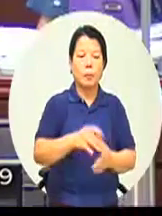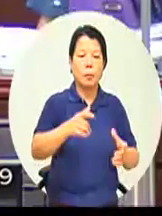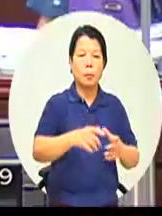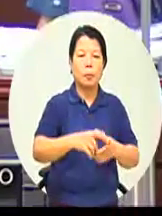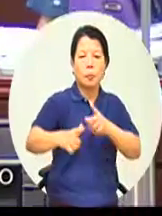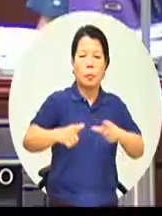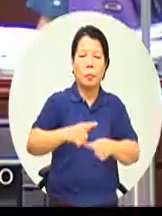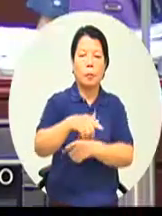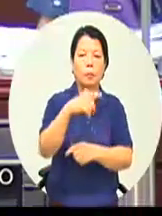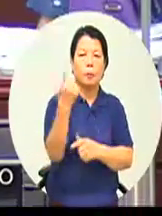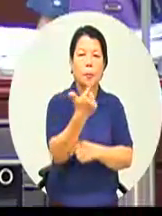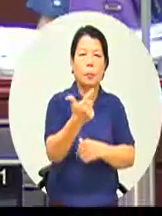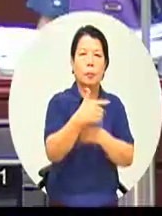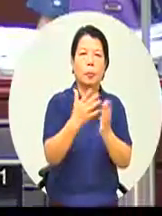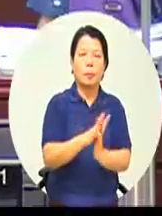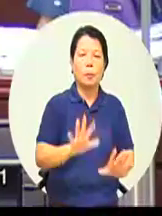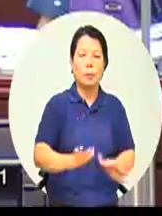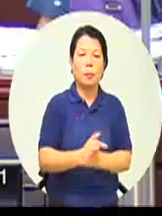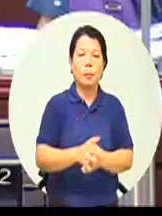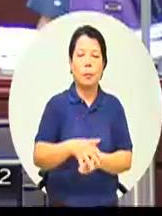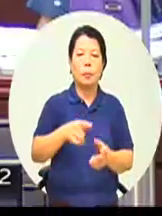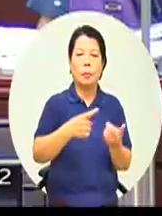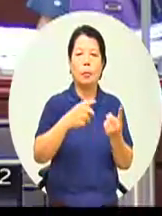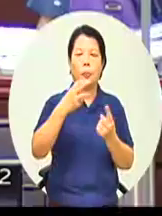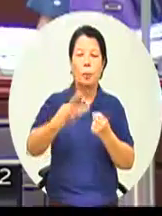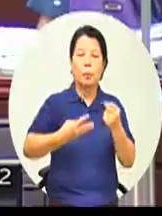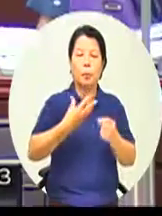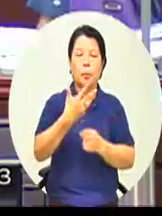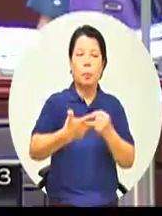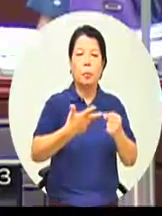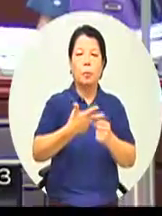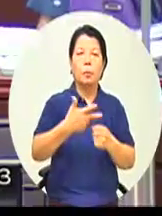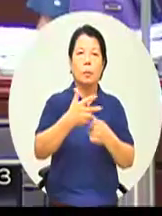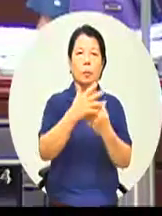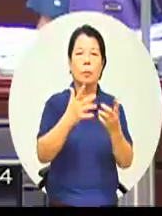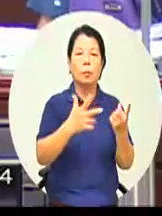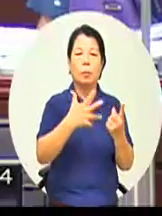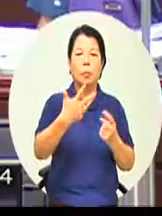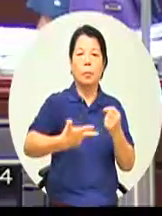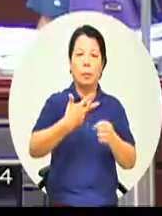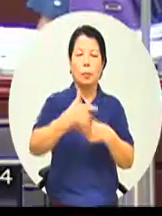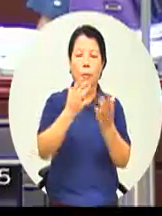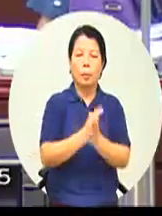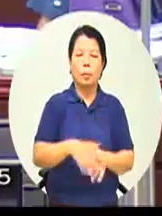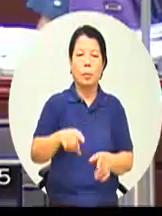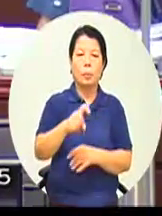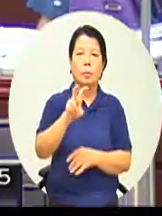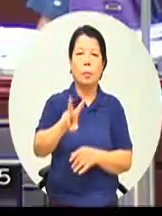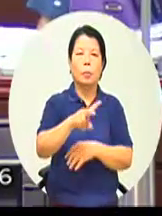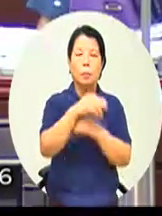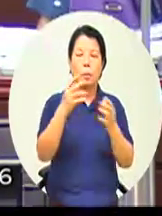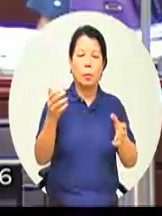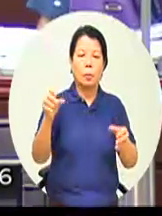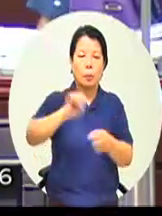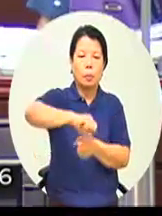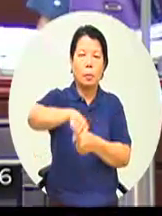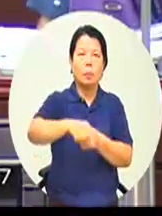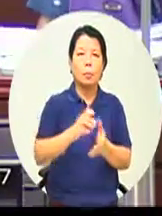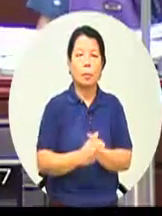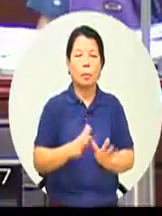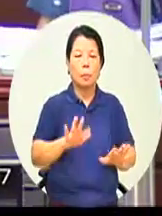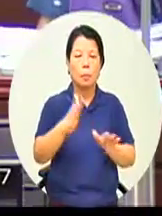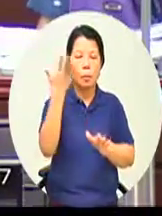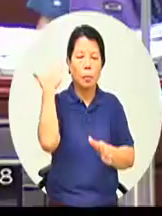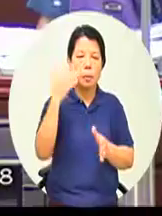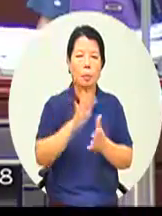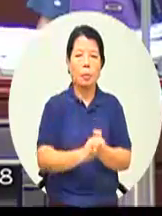那107会设12个，一共加起来12个。但是这个政策的方向，那中央大概也考虑到将来的财政跟